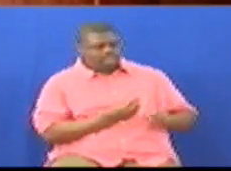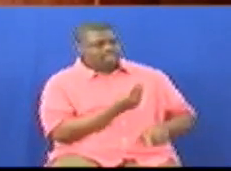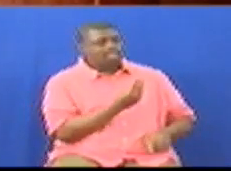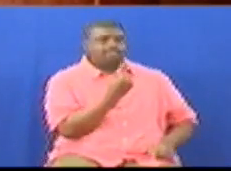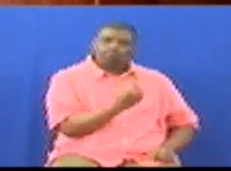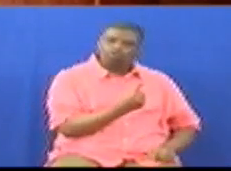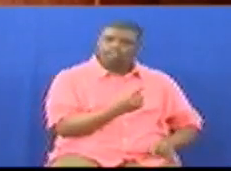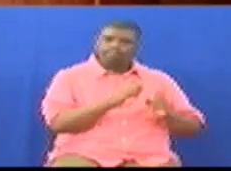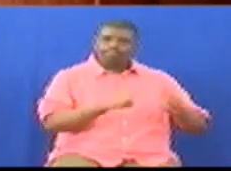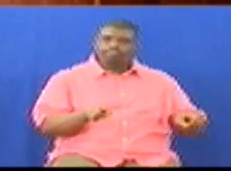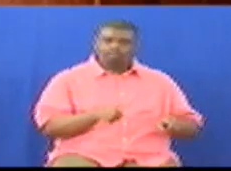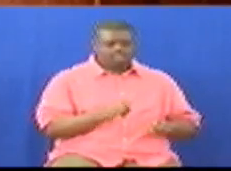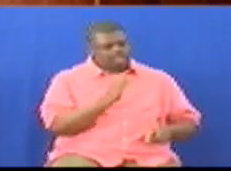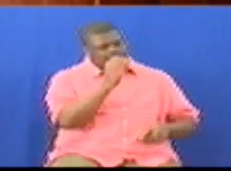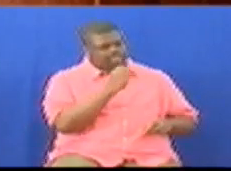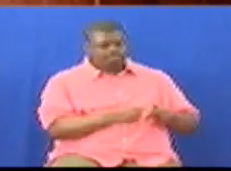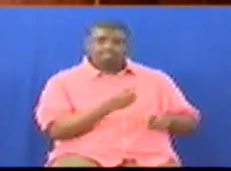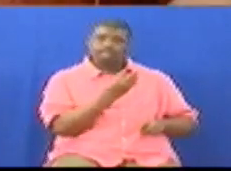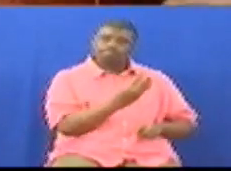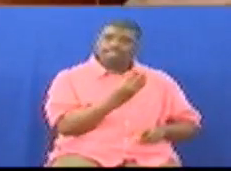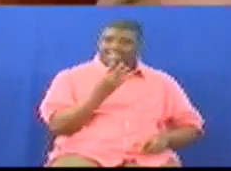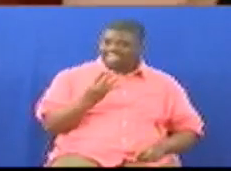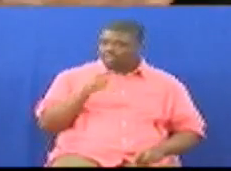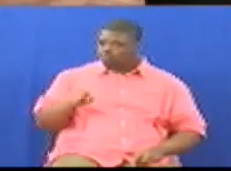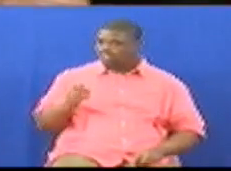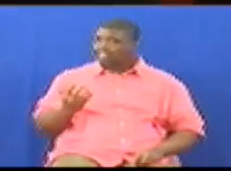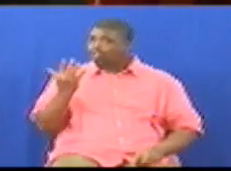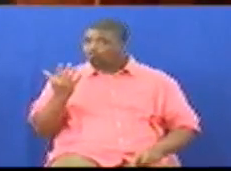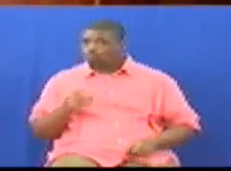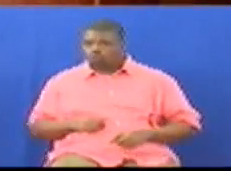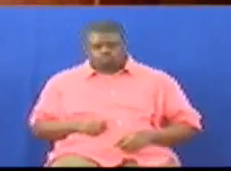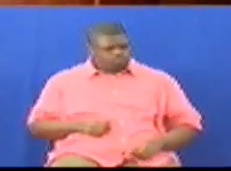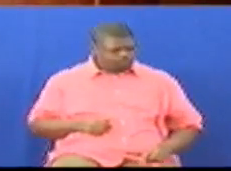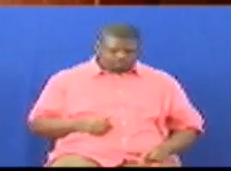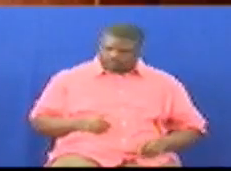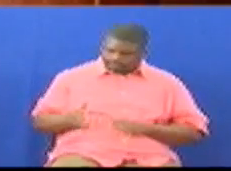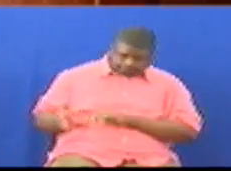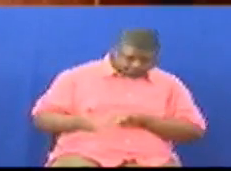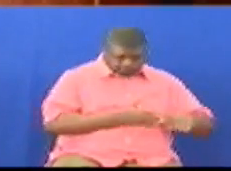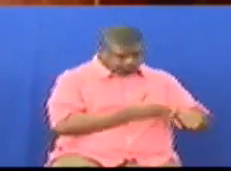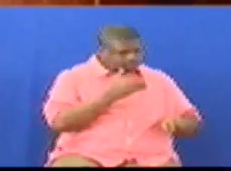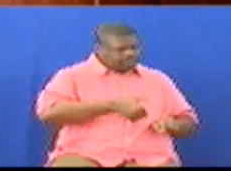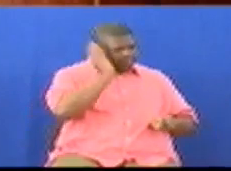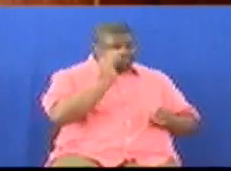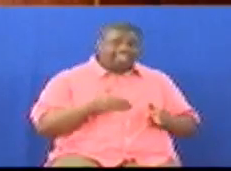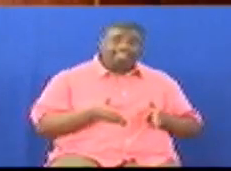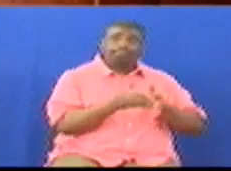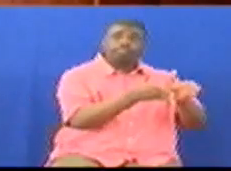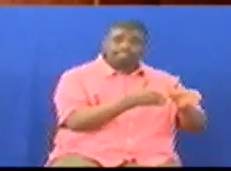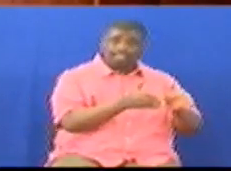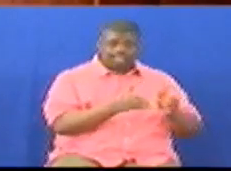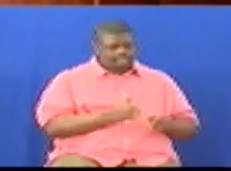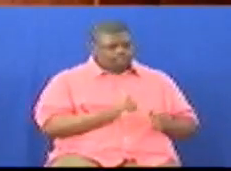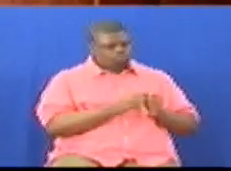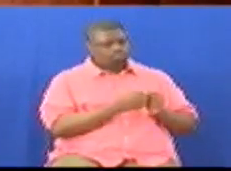ikilinganishwa na 44.5% ya mwaka wa fedha 2019. Kwa upande wa mamlaka ya serikali za mitaa, katika mwaka wa fedha